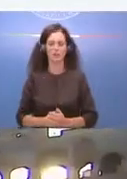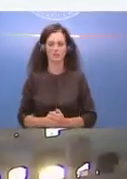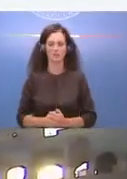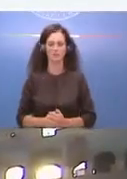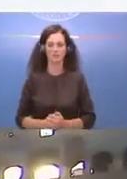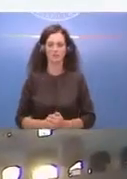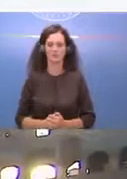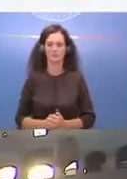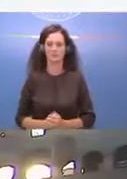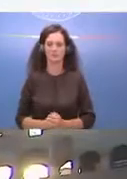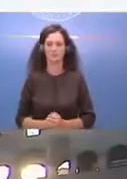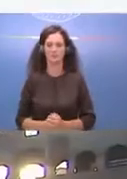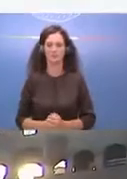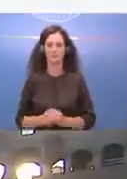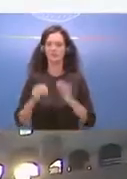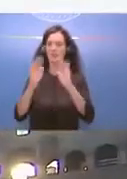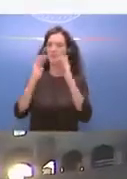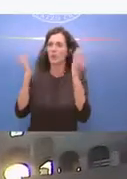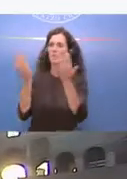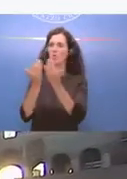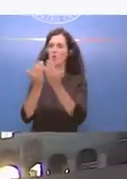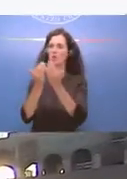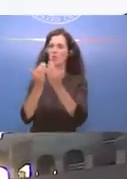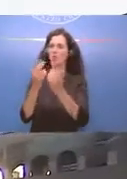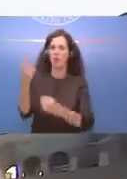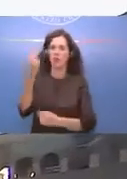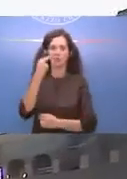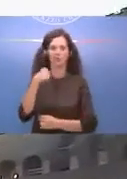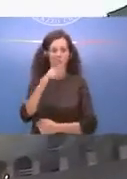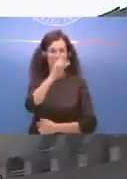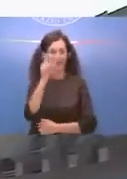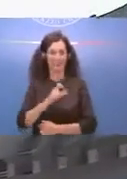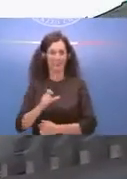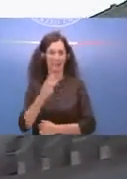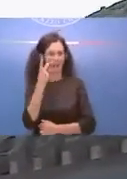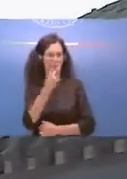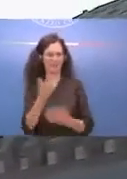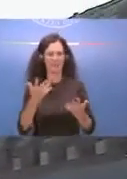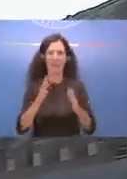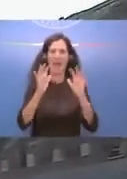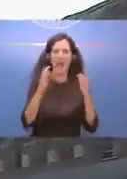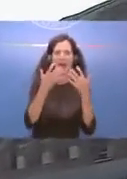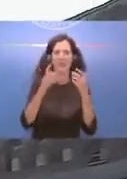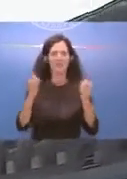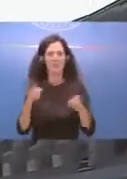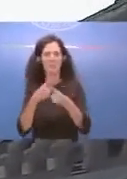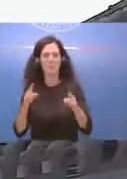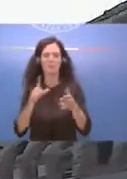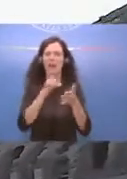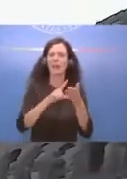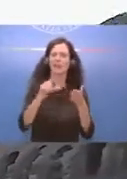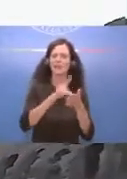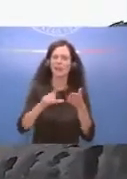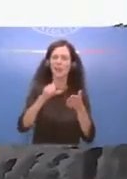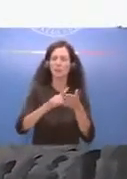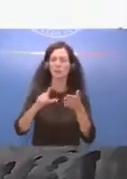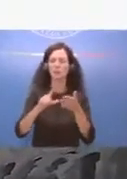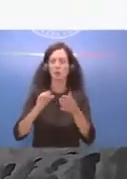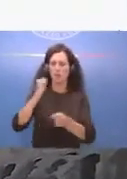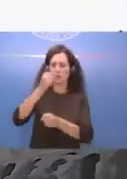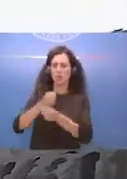guarda vede prima di tutto arte musica letteratura segni della storia